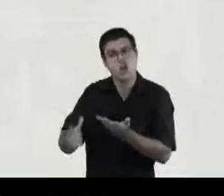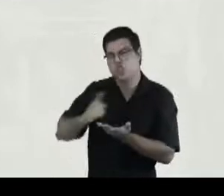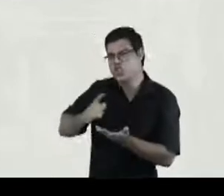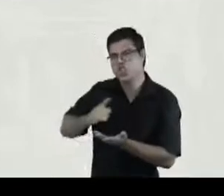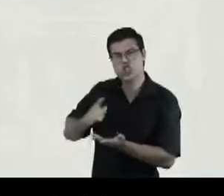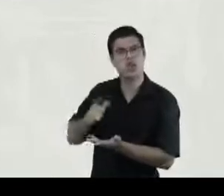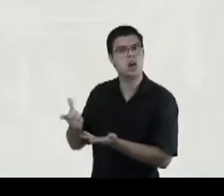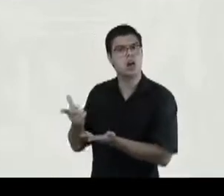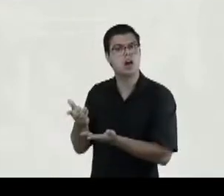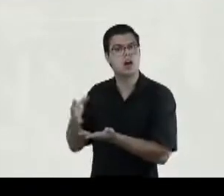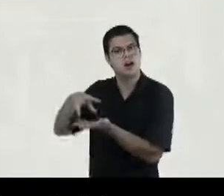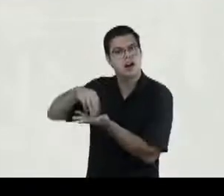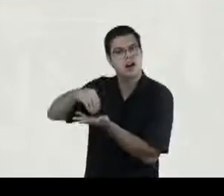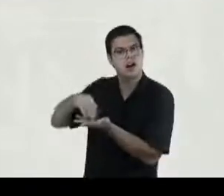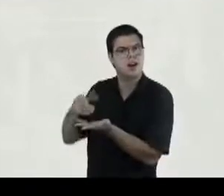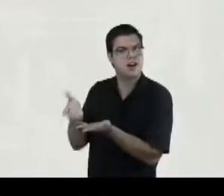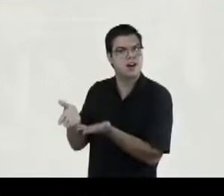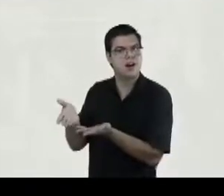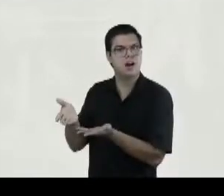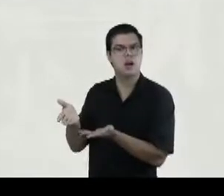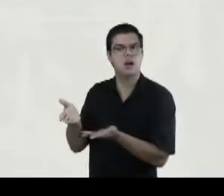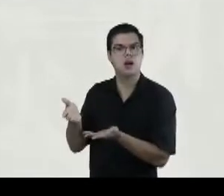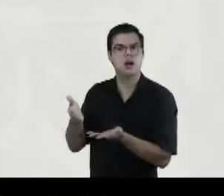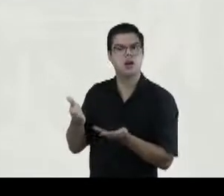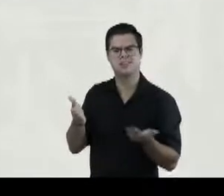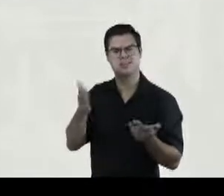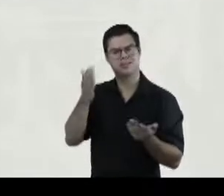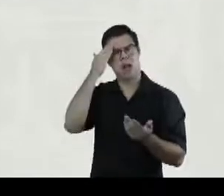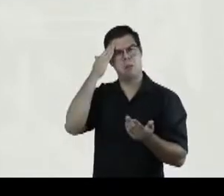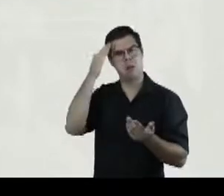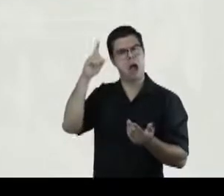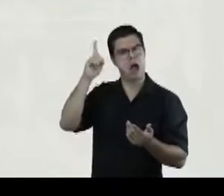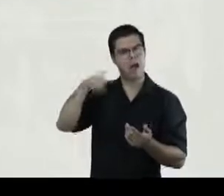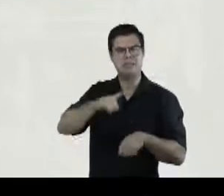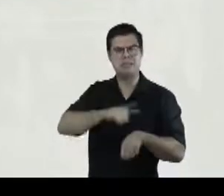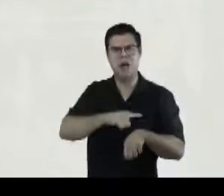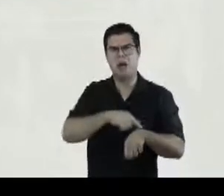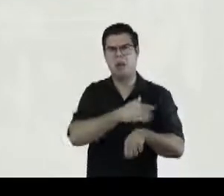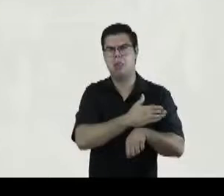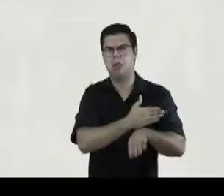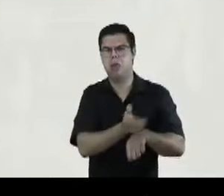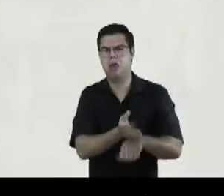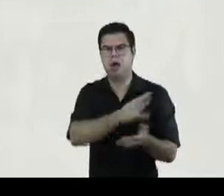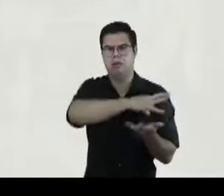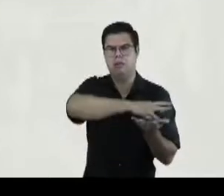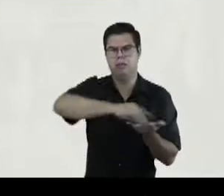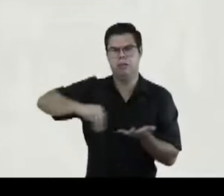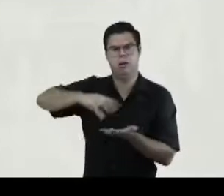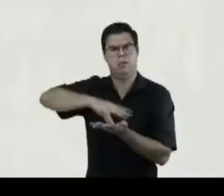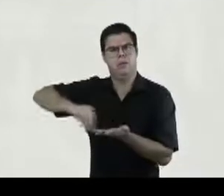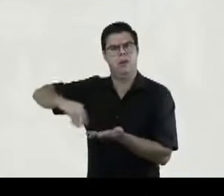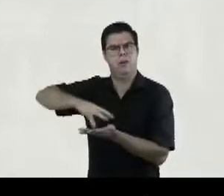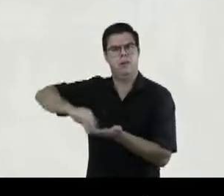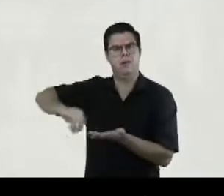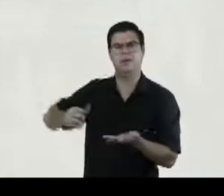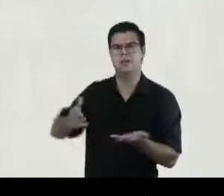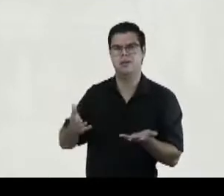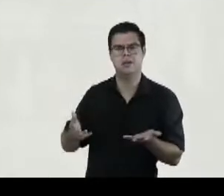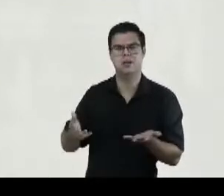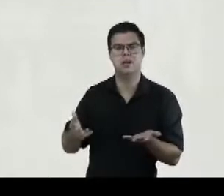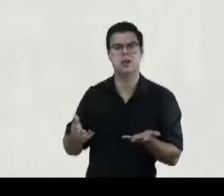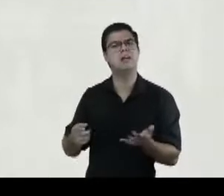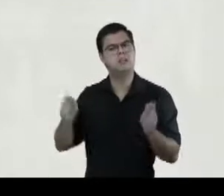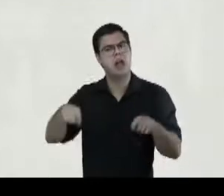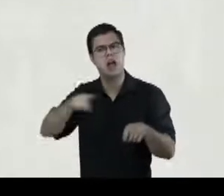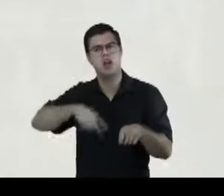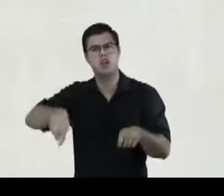de temps à reproduire la page de titre alors qu'on peut simplement donner la photo et sur la photo, on voit très bien à